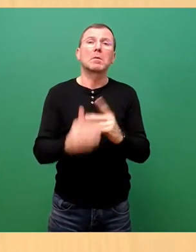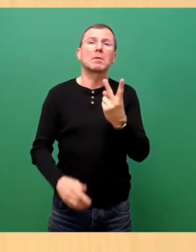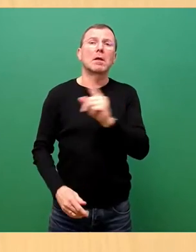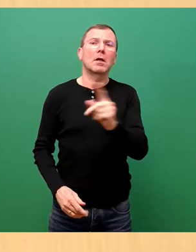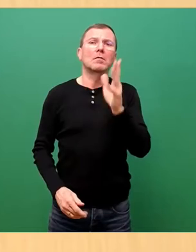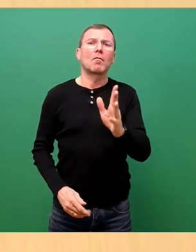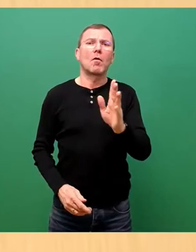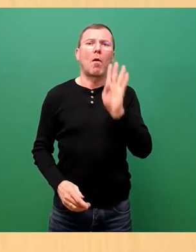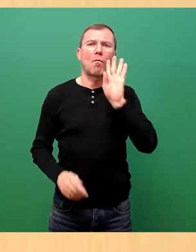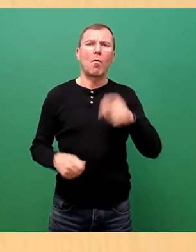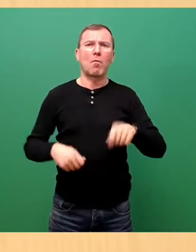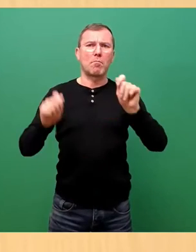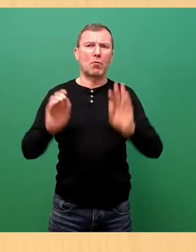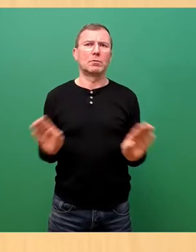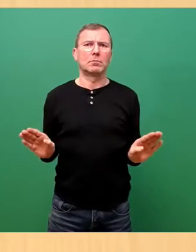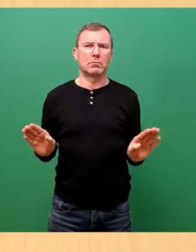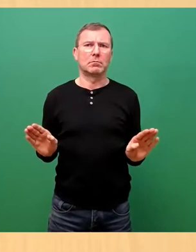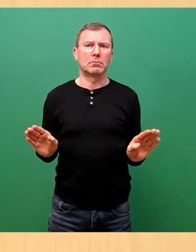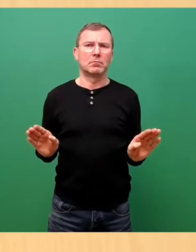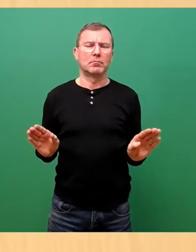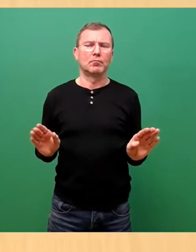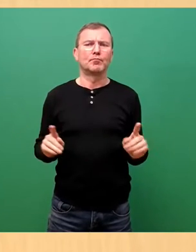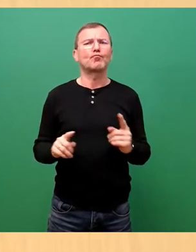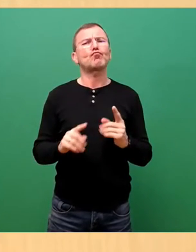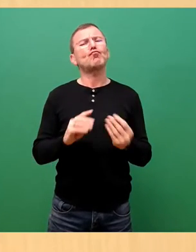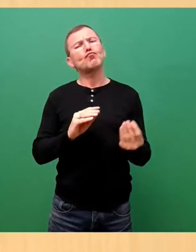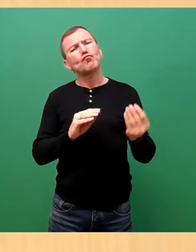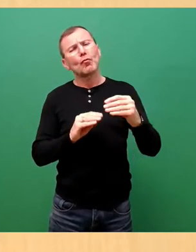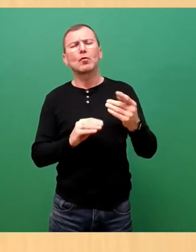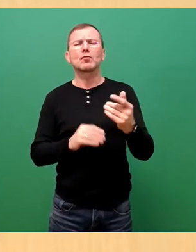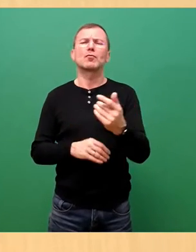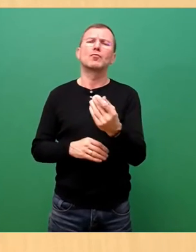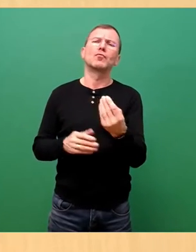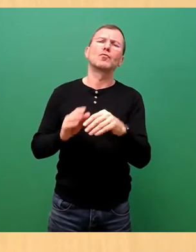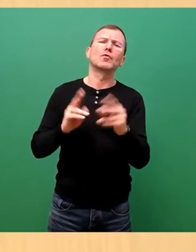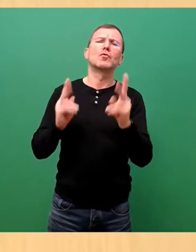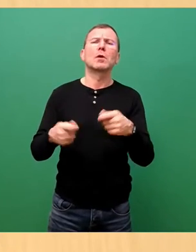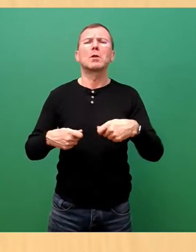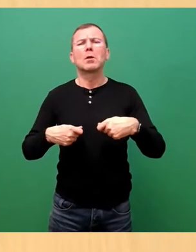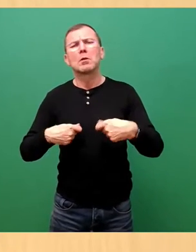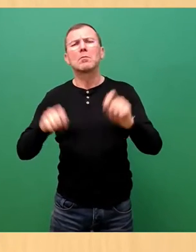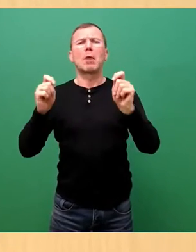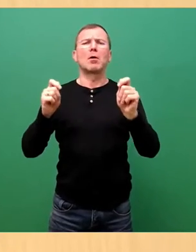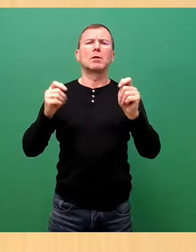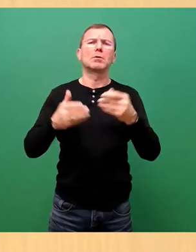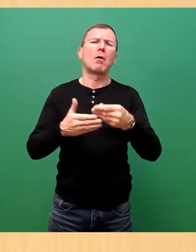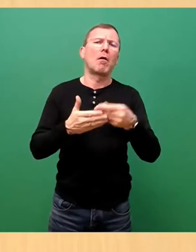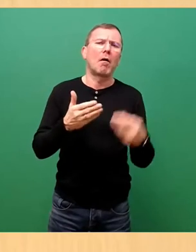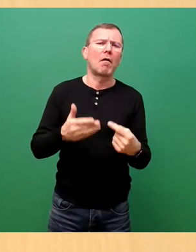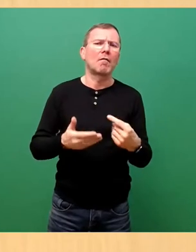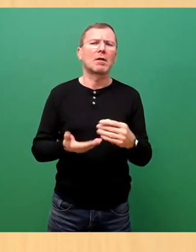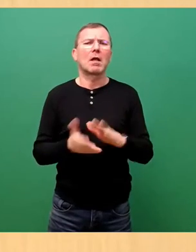errichten. Darüber hinaus ließen sich vielleicht noch mit städtebaulichen Verträgen, also